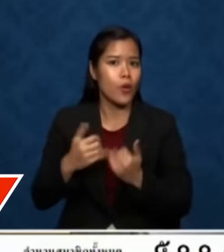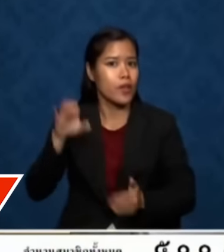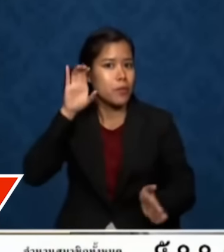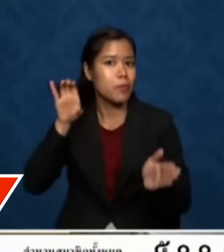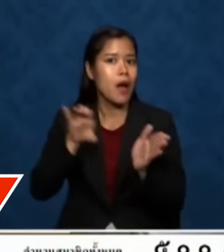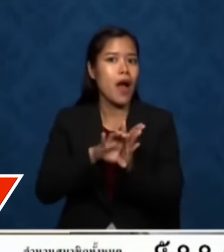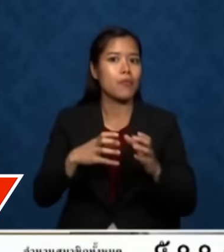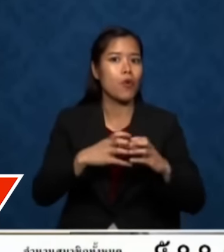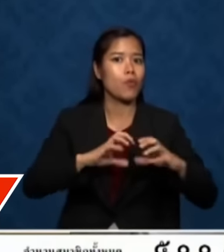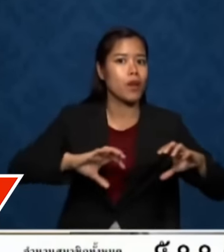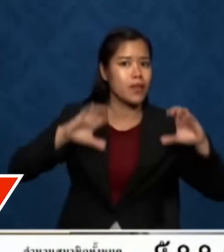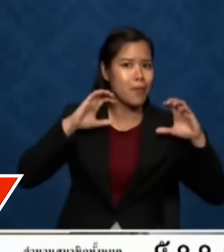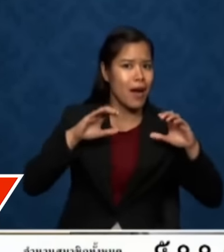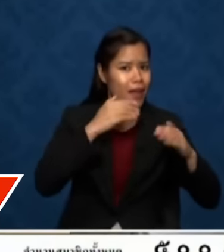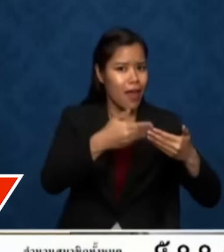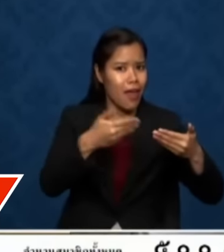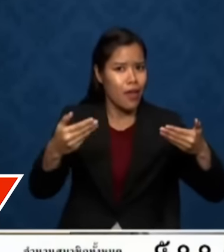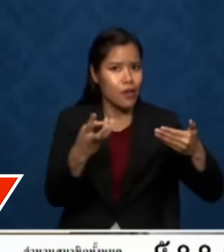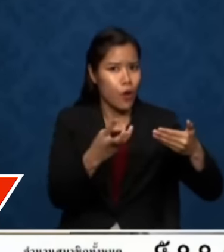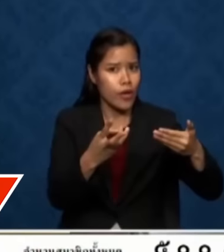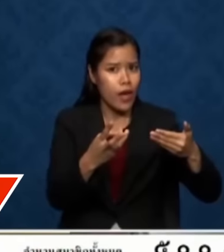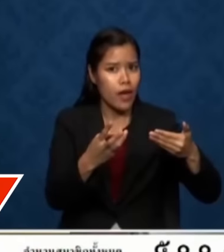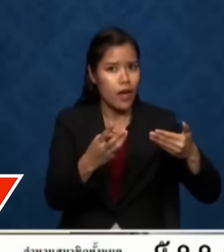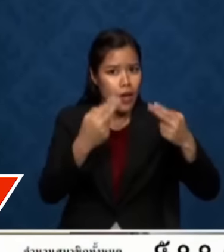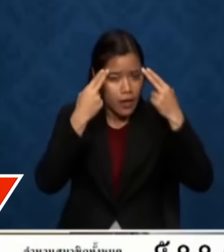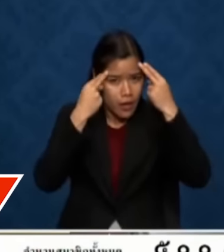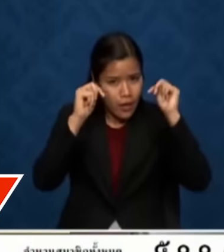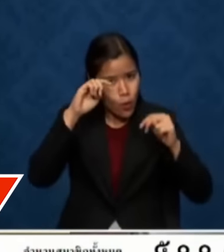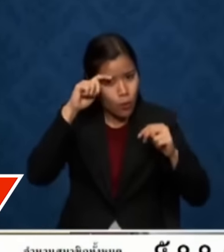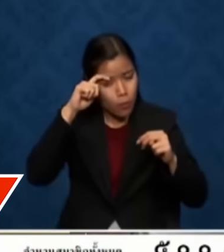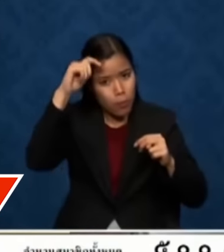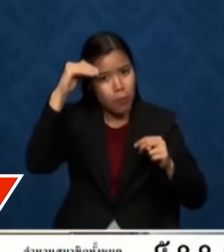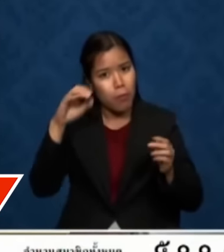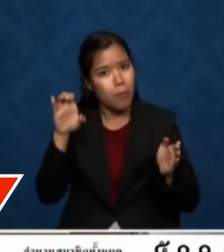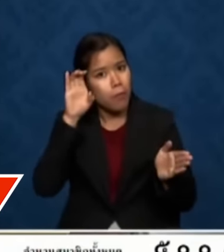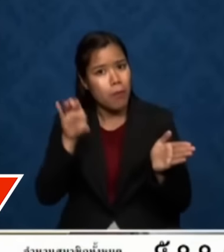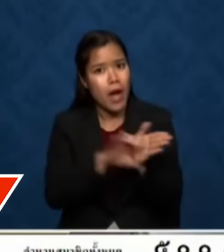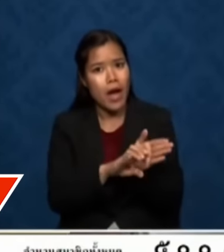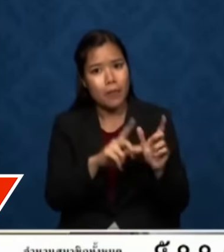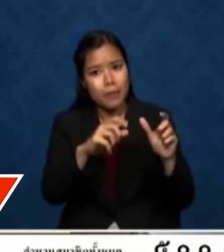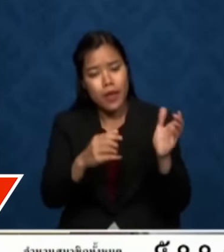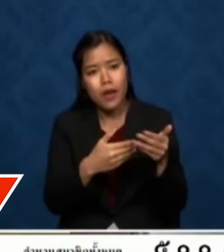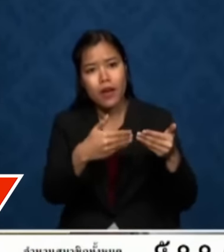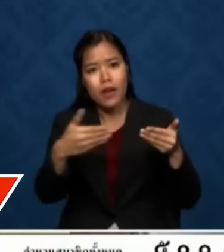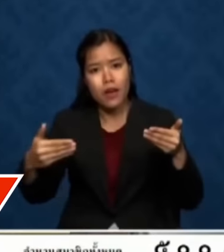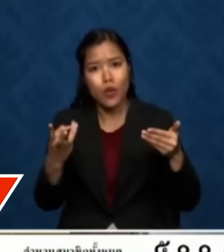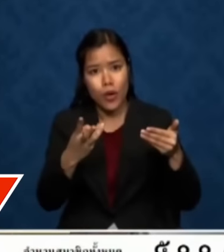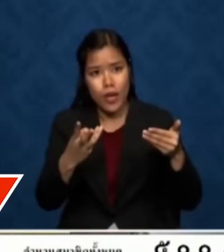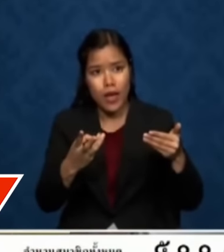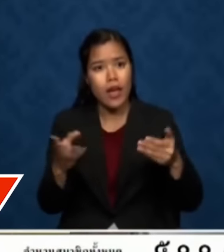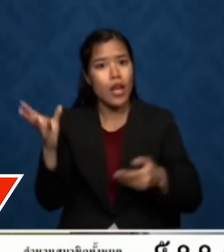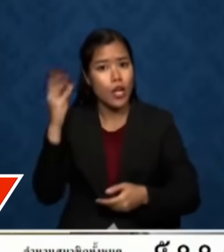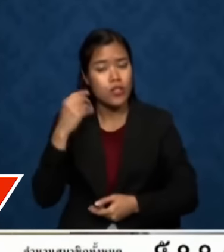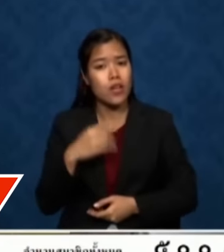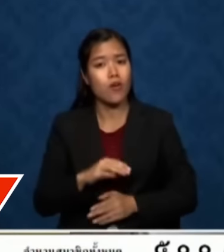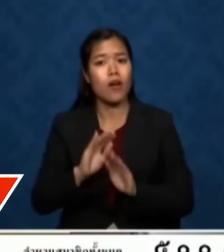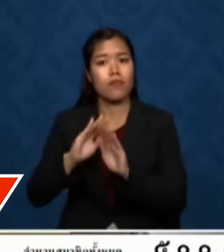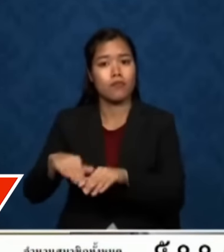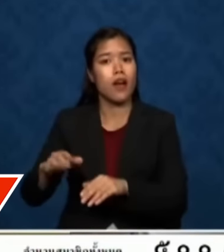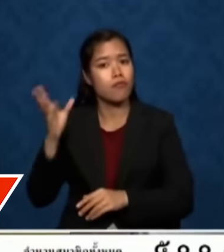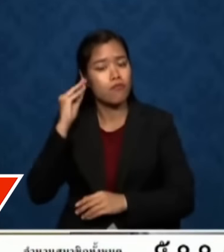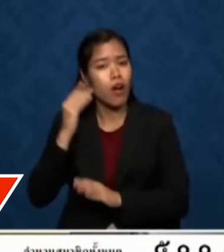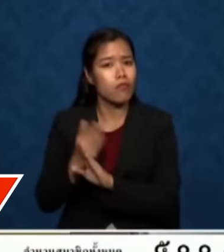ปนะวันนี้ภาพนายกน้อยไปหน่อยคราวหลังเสียงสัมภาษณ์ฝากฟังดีๆหน่อยฝากด้วยละกันท่านประธานมัน